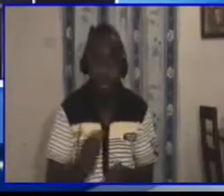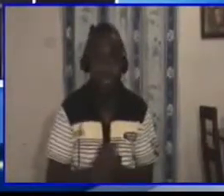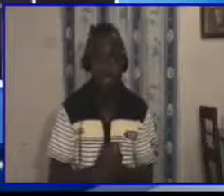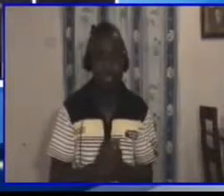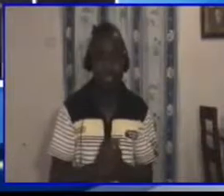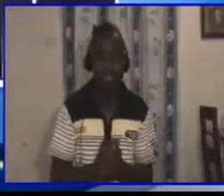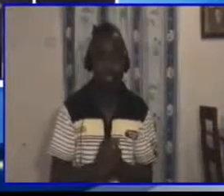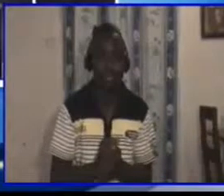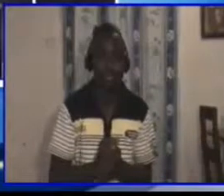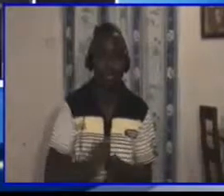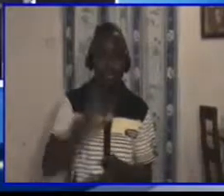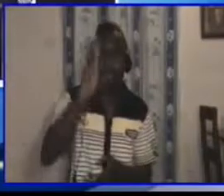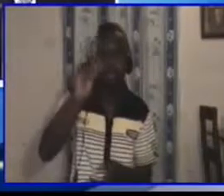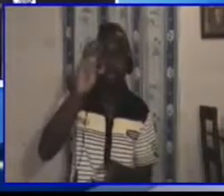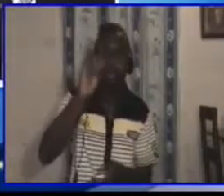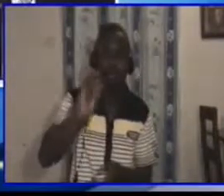passati